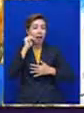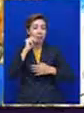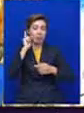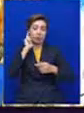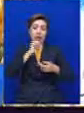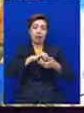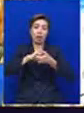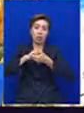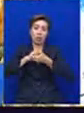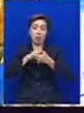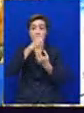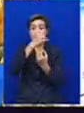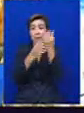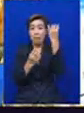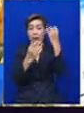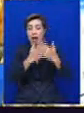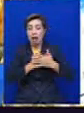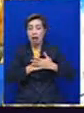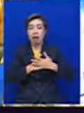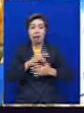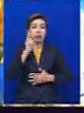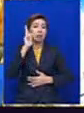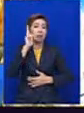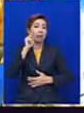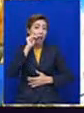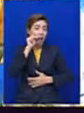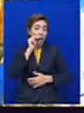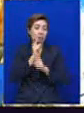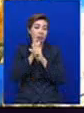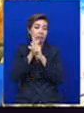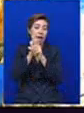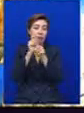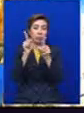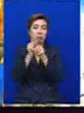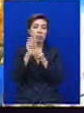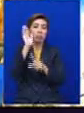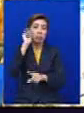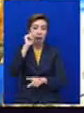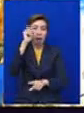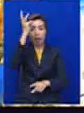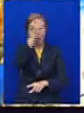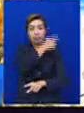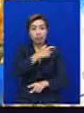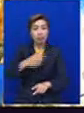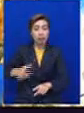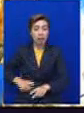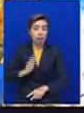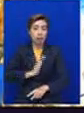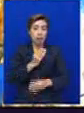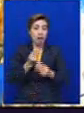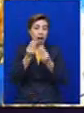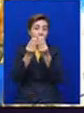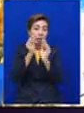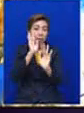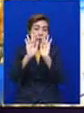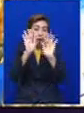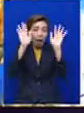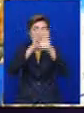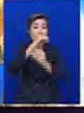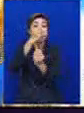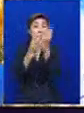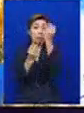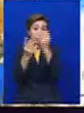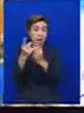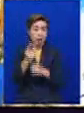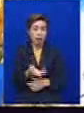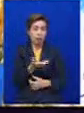จพักป่ารักน้ำตามรอยพ่อเพื่อเทิดพระเกียรติสมเด็จพระนางเจ้าพระบรมราชินีนาถที่เปรียบเสมือนป่าและขอให้เจ้าหน้า